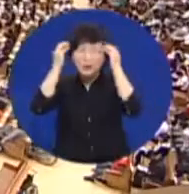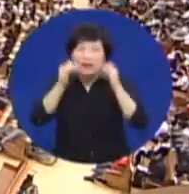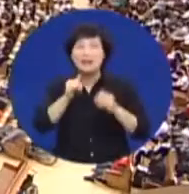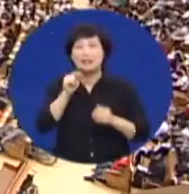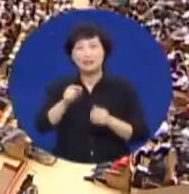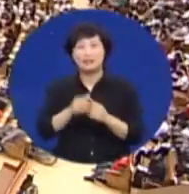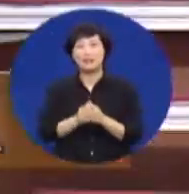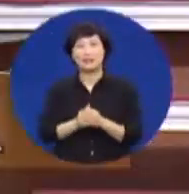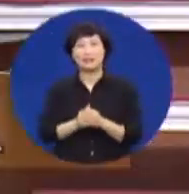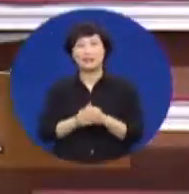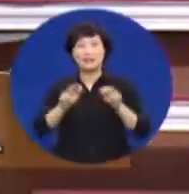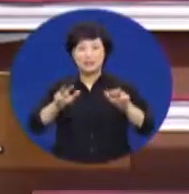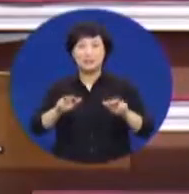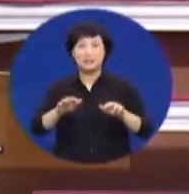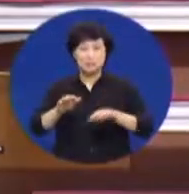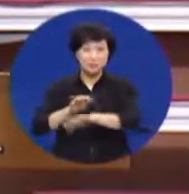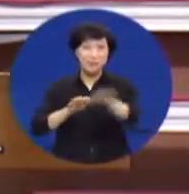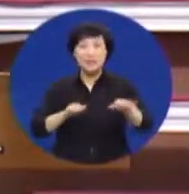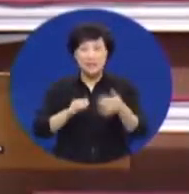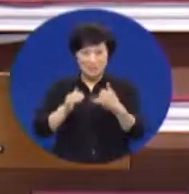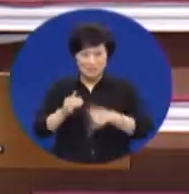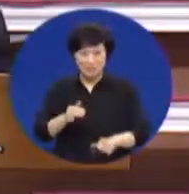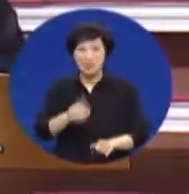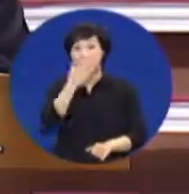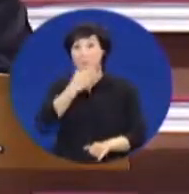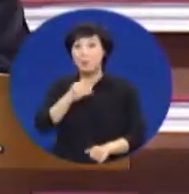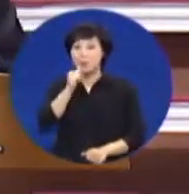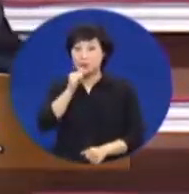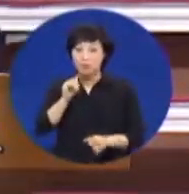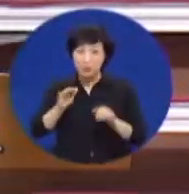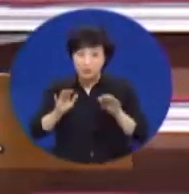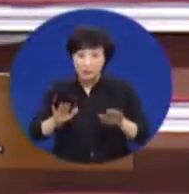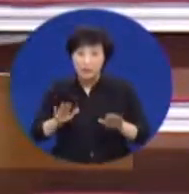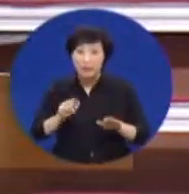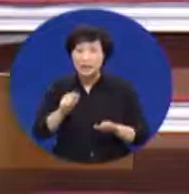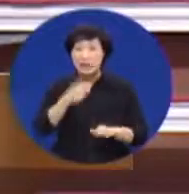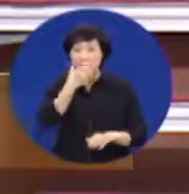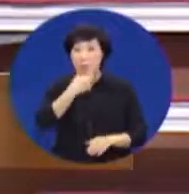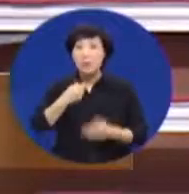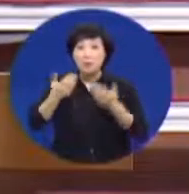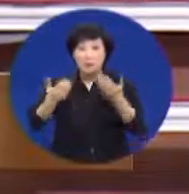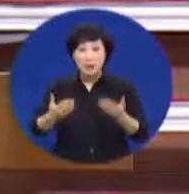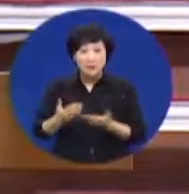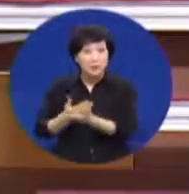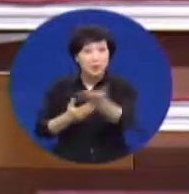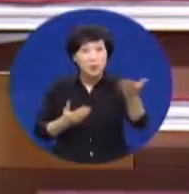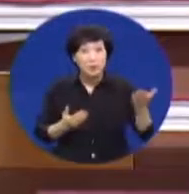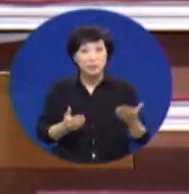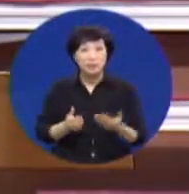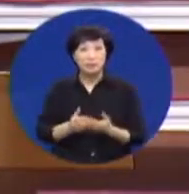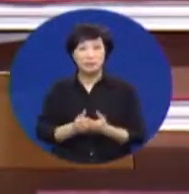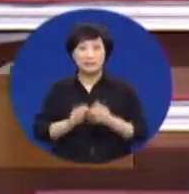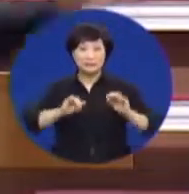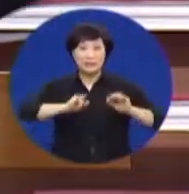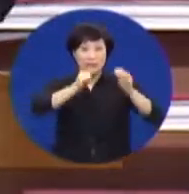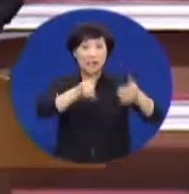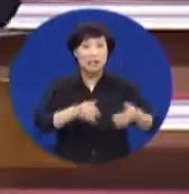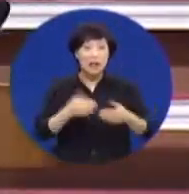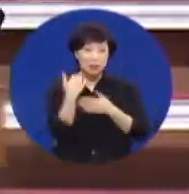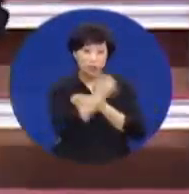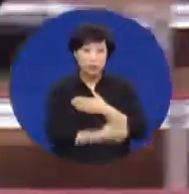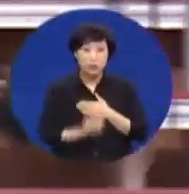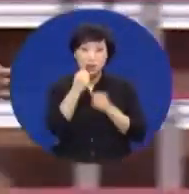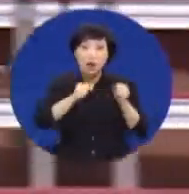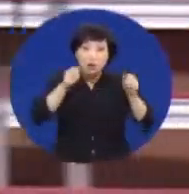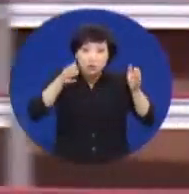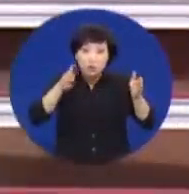것이 자녀의 복인데 이 복을 받은 사람은 세상에 육신으로